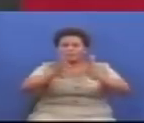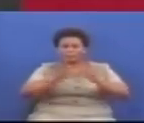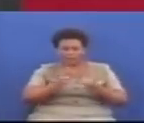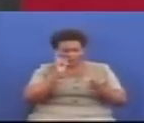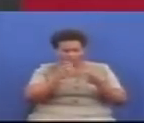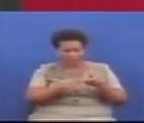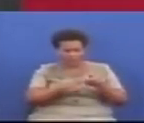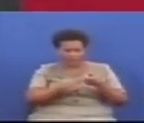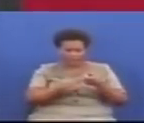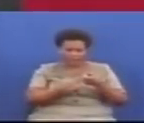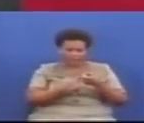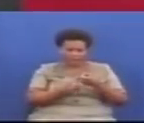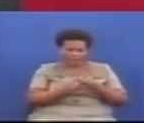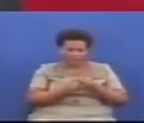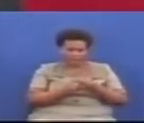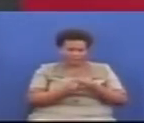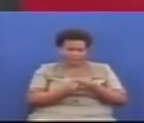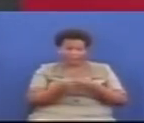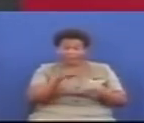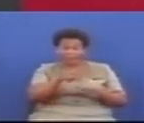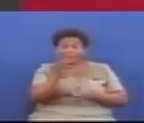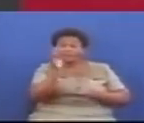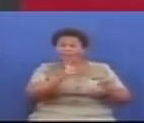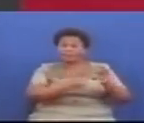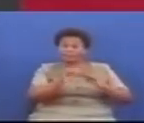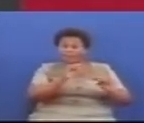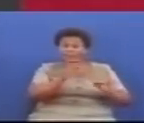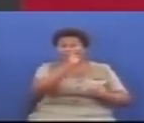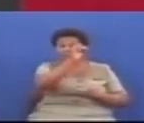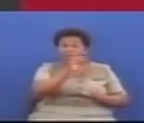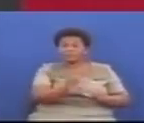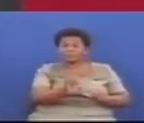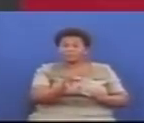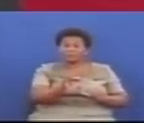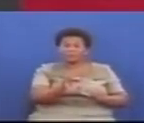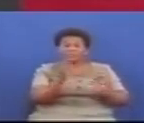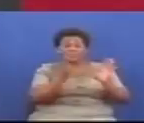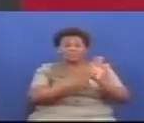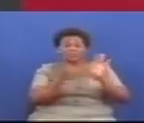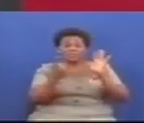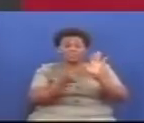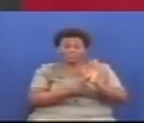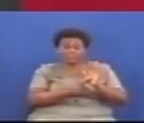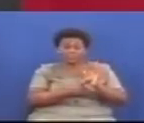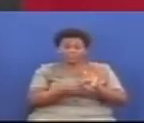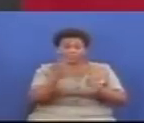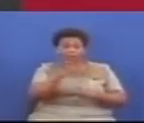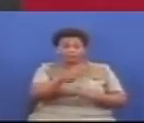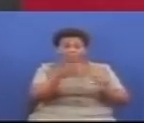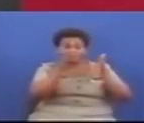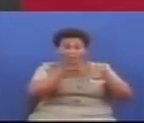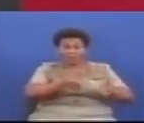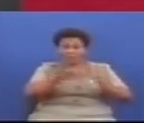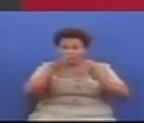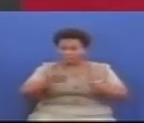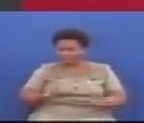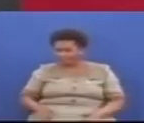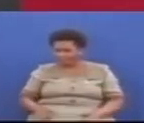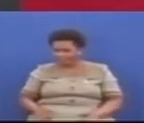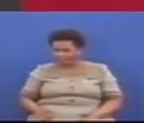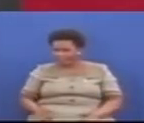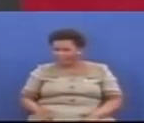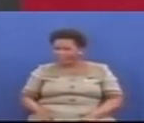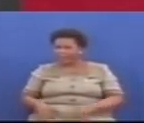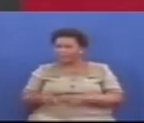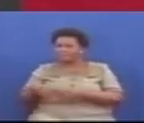makosa ya kibinadamu ambayo huchangia kwa 76%, ubovu wa magari 16%, na mazingira ya